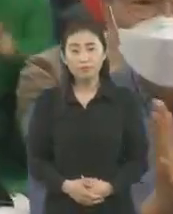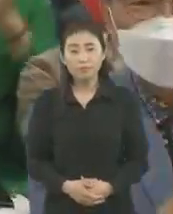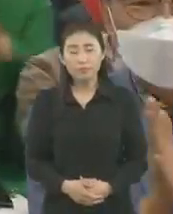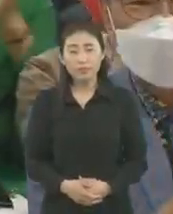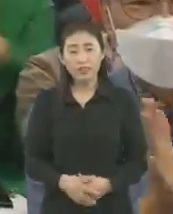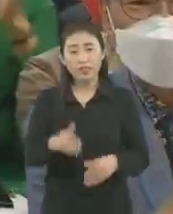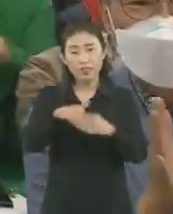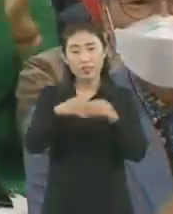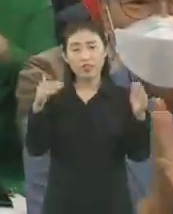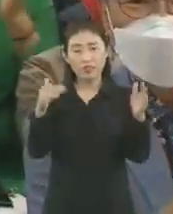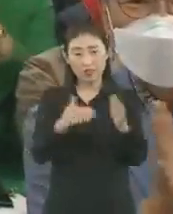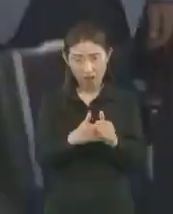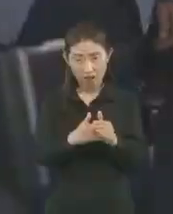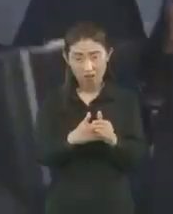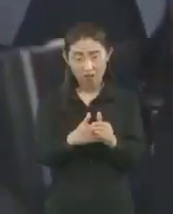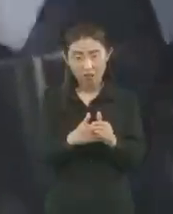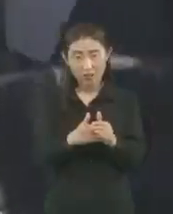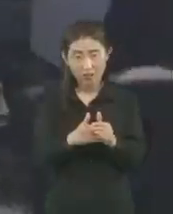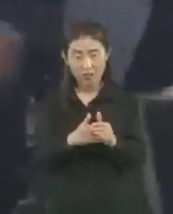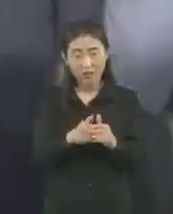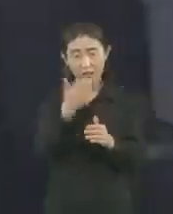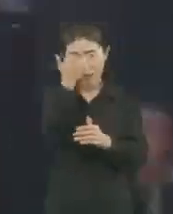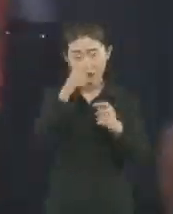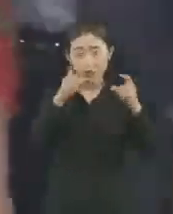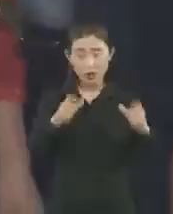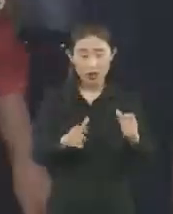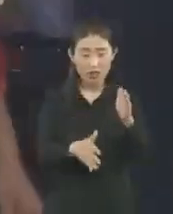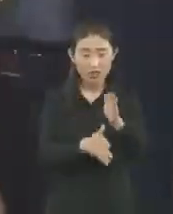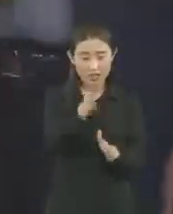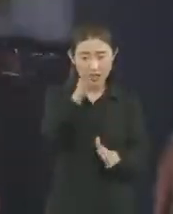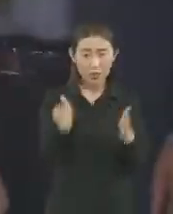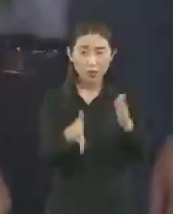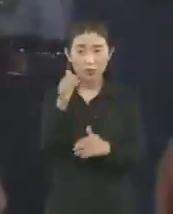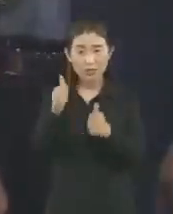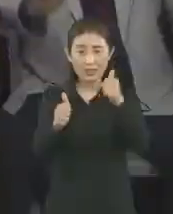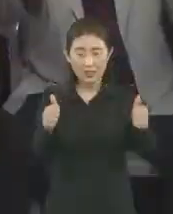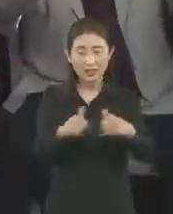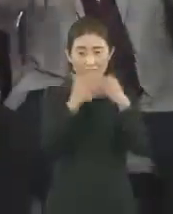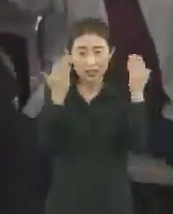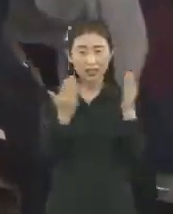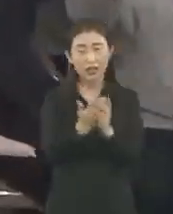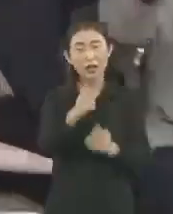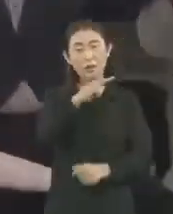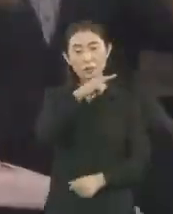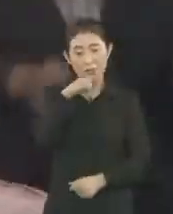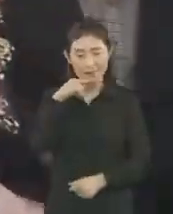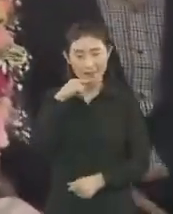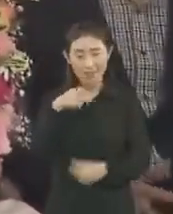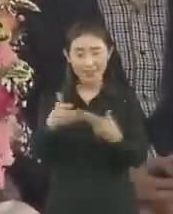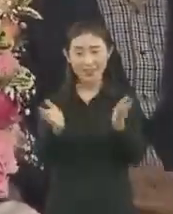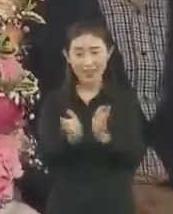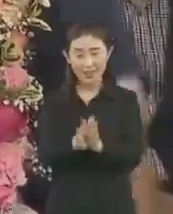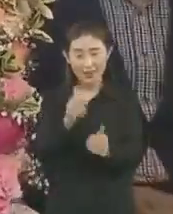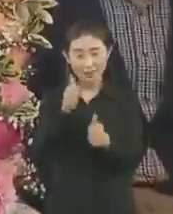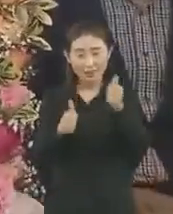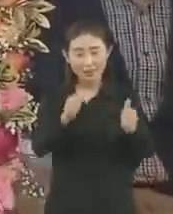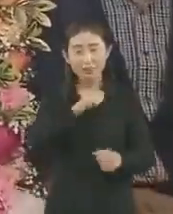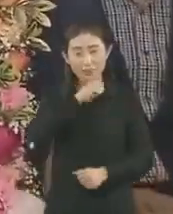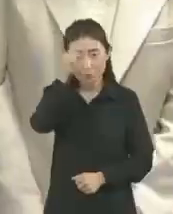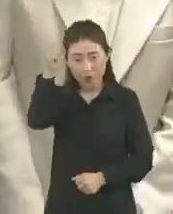이번 지방선거를 통해 민선 8기를 이끌 충청권 시도지사 당선인이 모두 민주당에서 국민의힘 소속으로